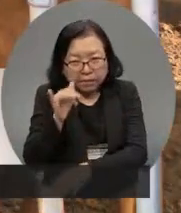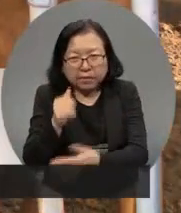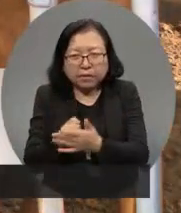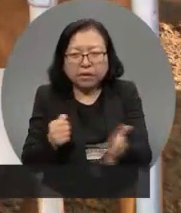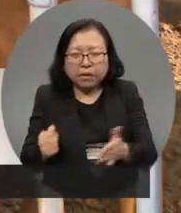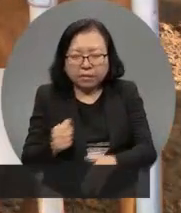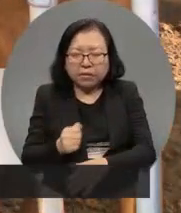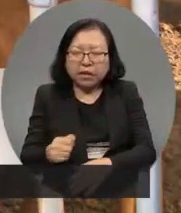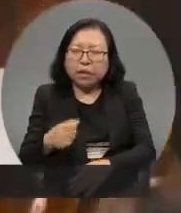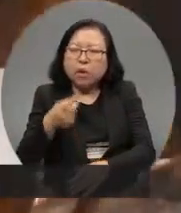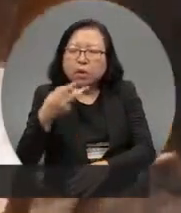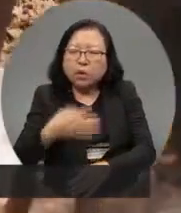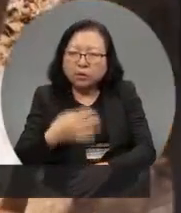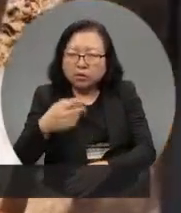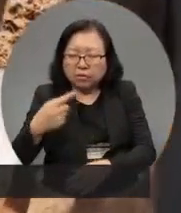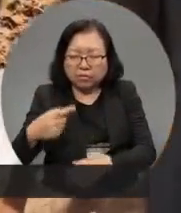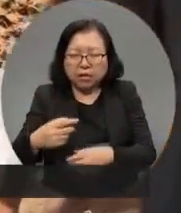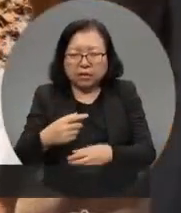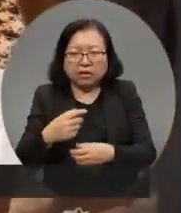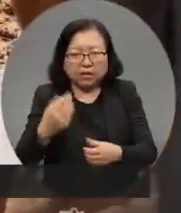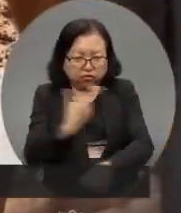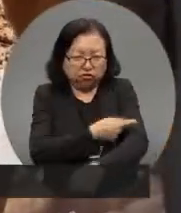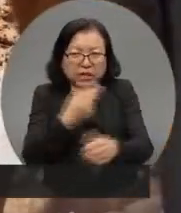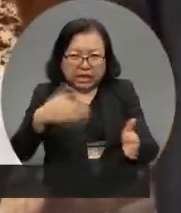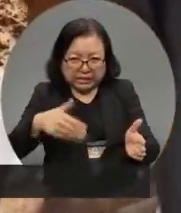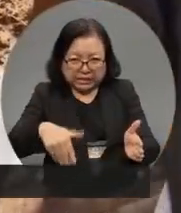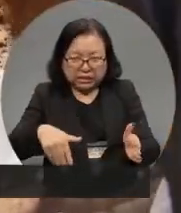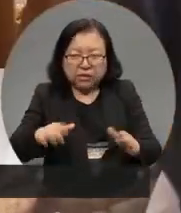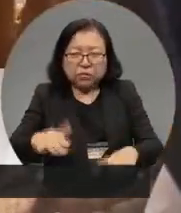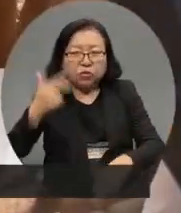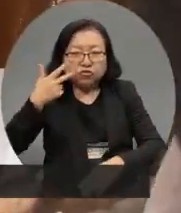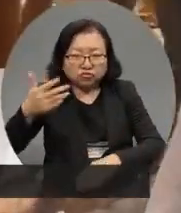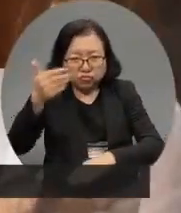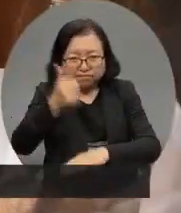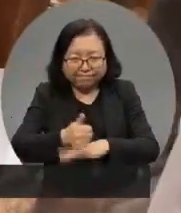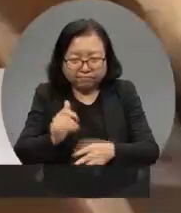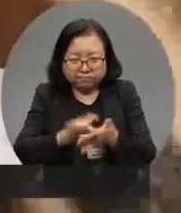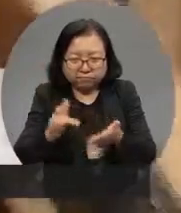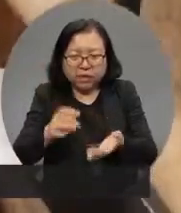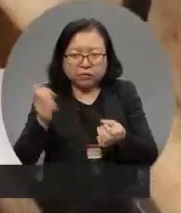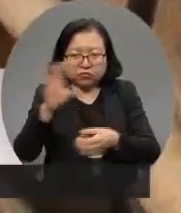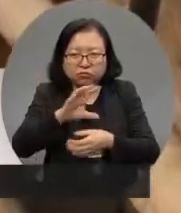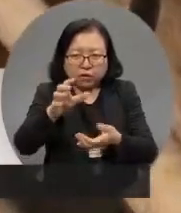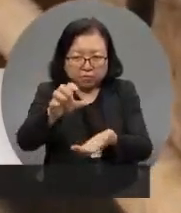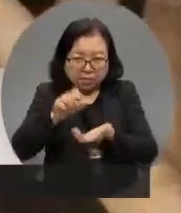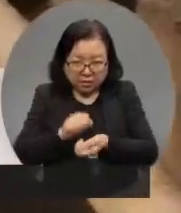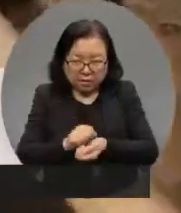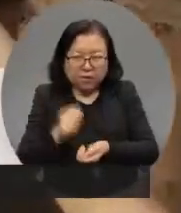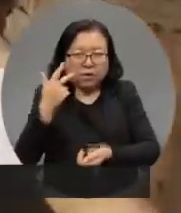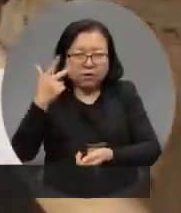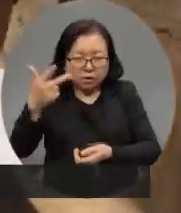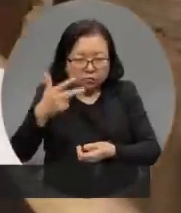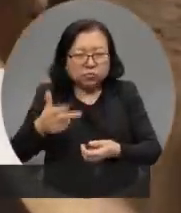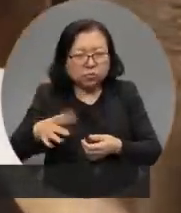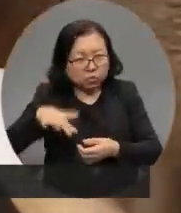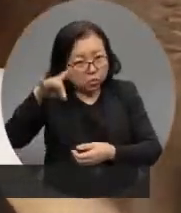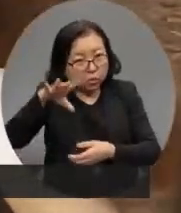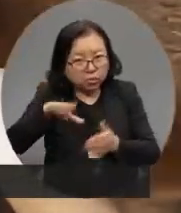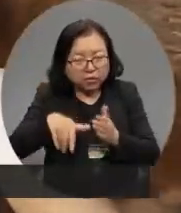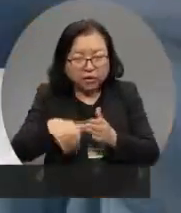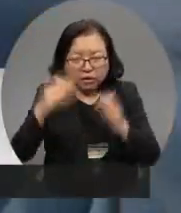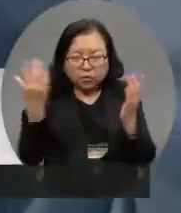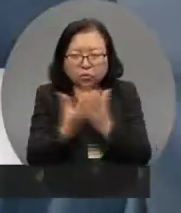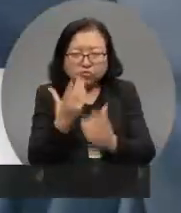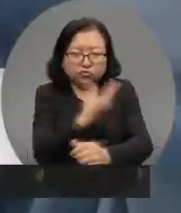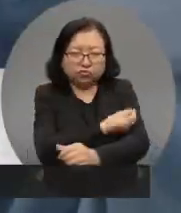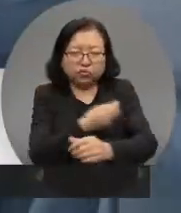아직 수천 마리는 접종하지 못했다며 이번 주말 백신이 추가로 도착하면 다음 주 초 모든 접종이 마무리될 것으로